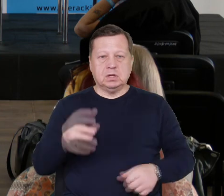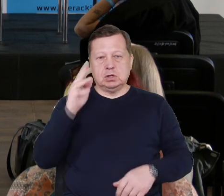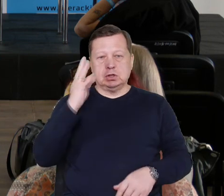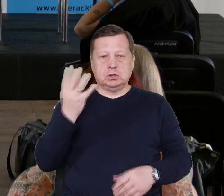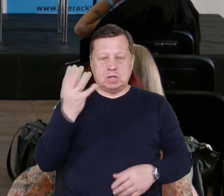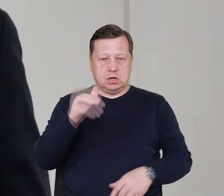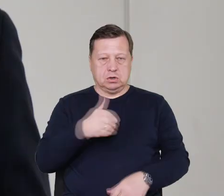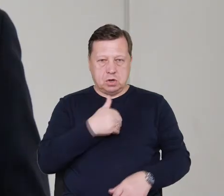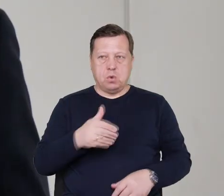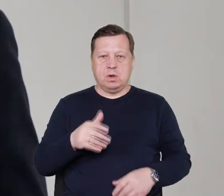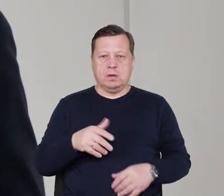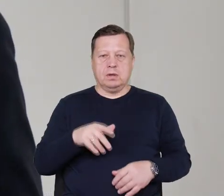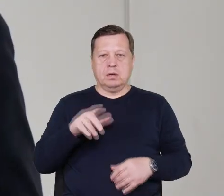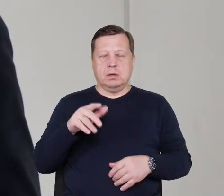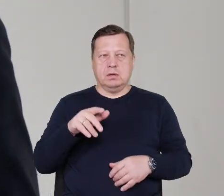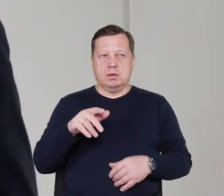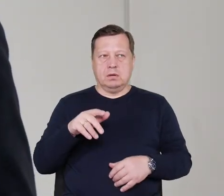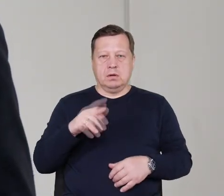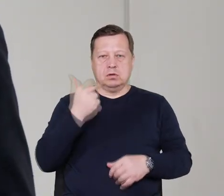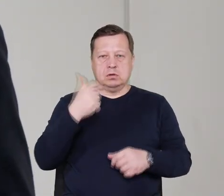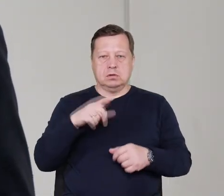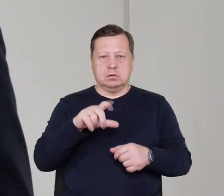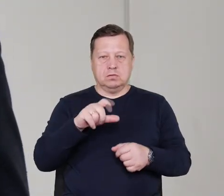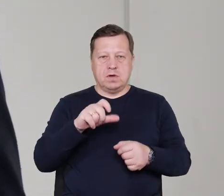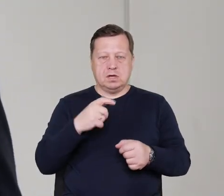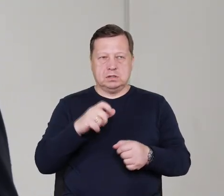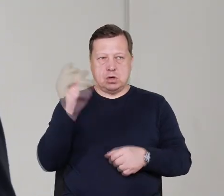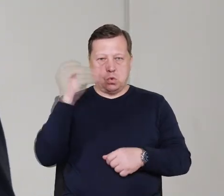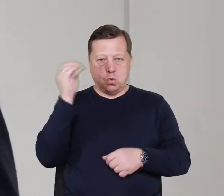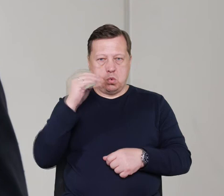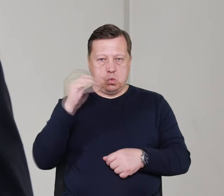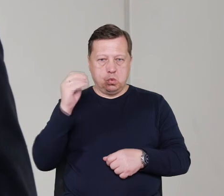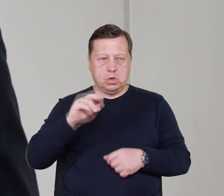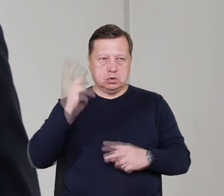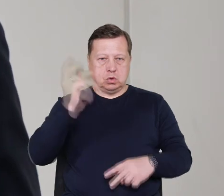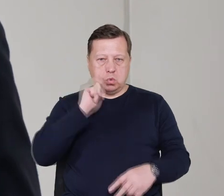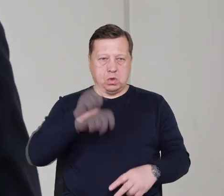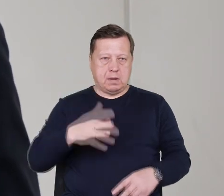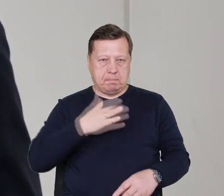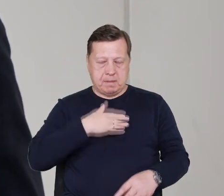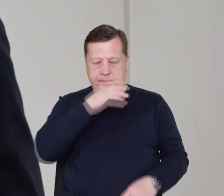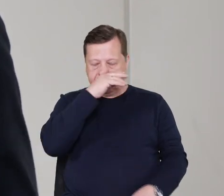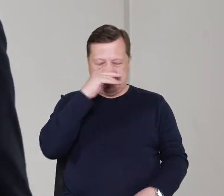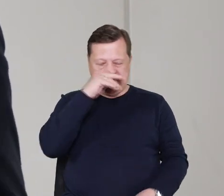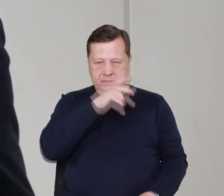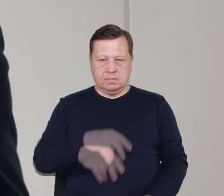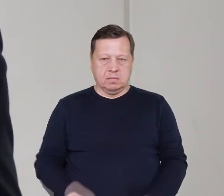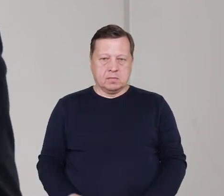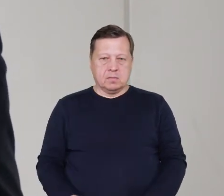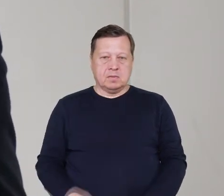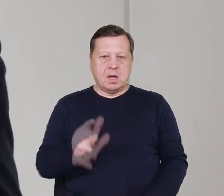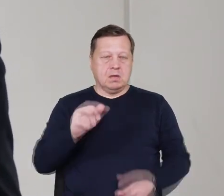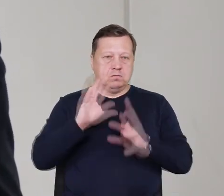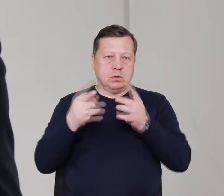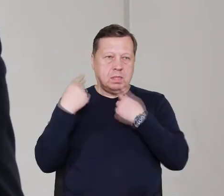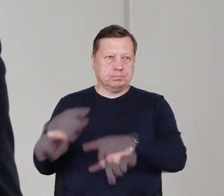mamy 120-200 przeszedł sprawności z Ukrainy testa kask Jest tego naprawdę bardzo dużo i nikt się nimi nie